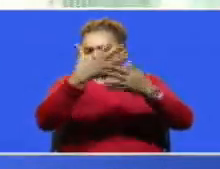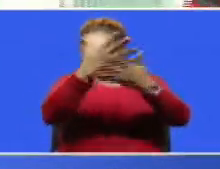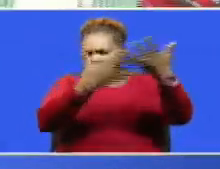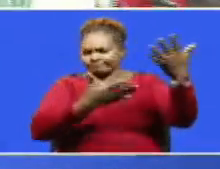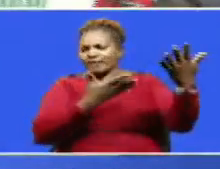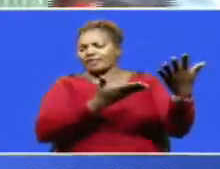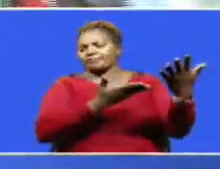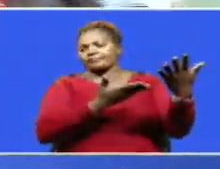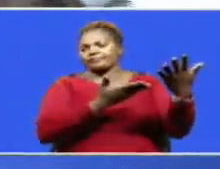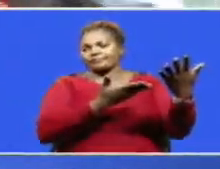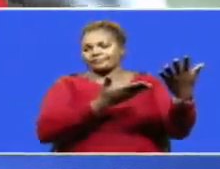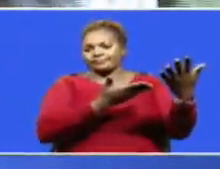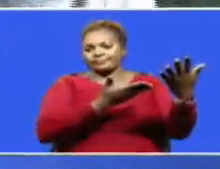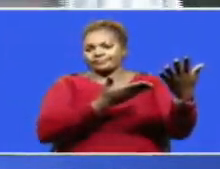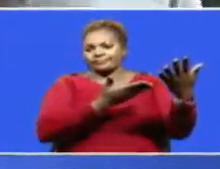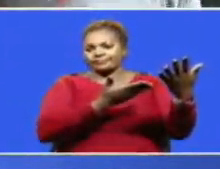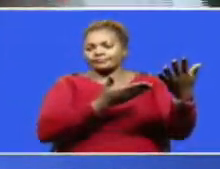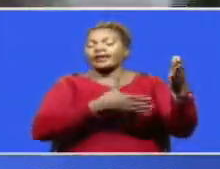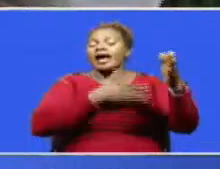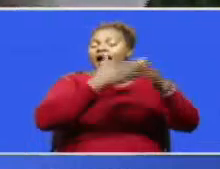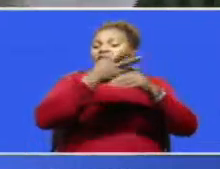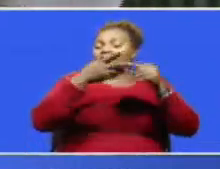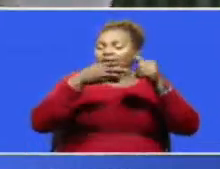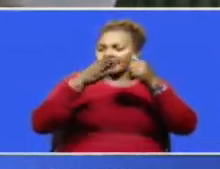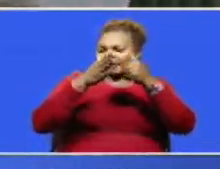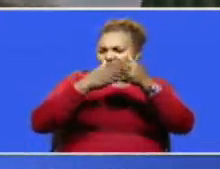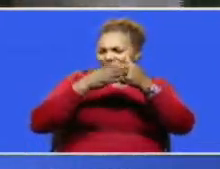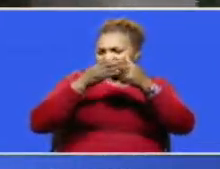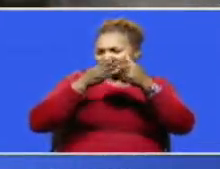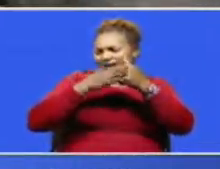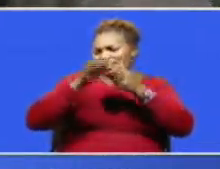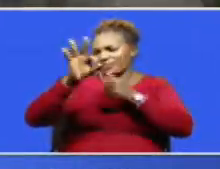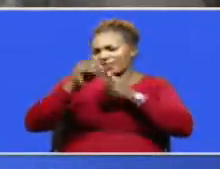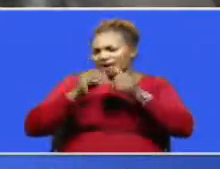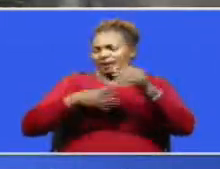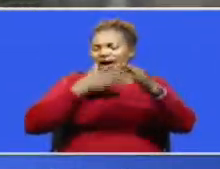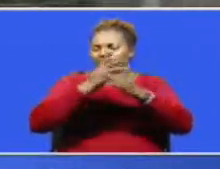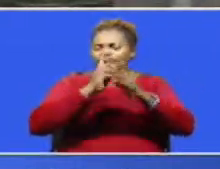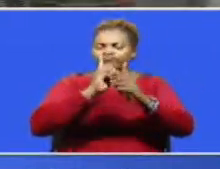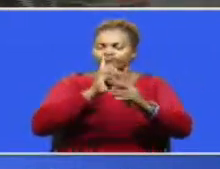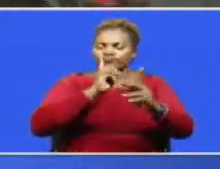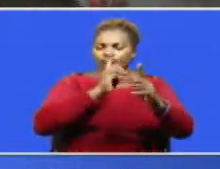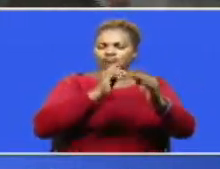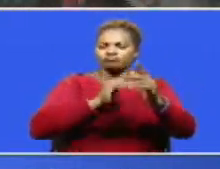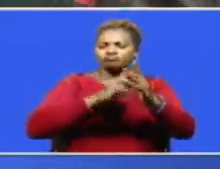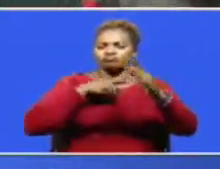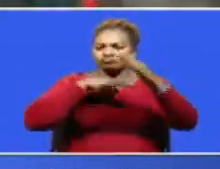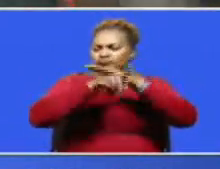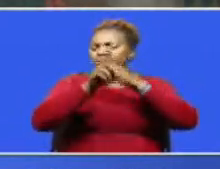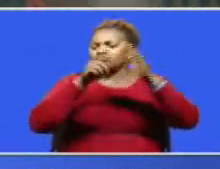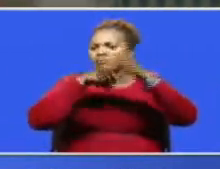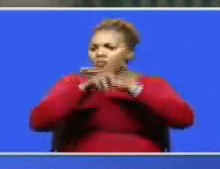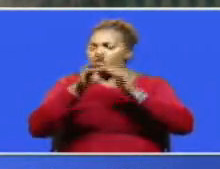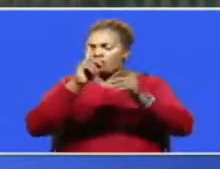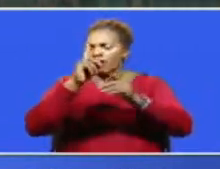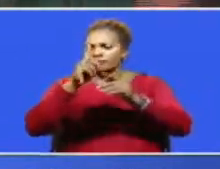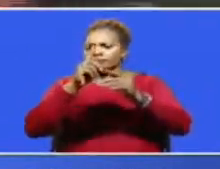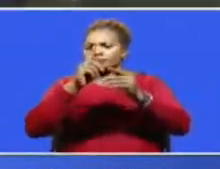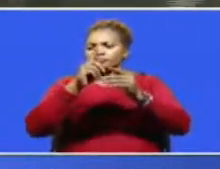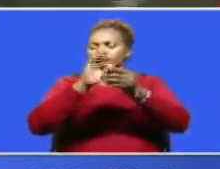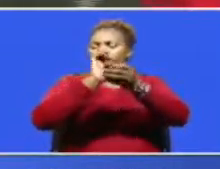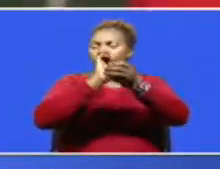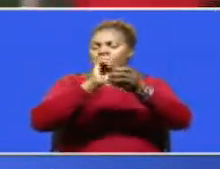Njohu. Mwendo wa saa 3:30, mmoja baada ya mwingine wakaingia kizimbani, huku kila